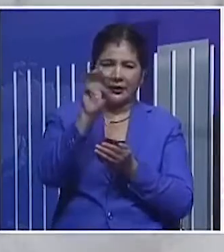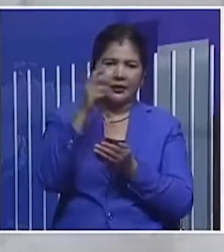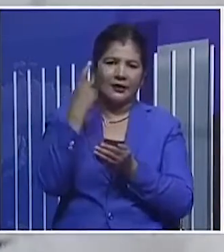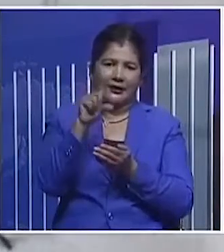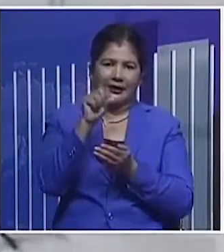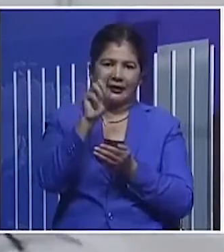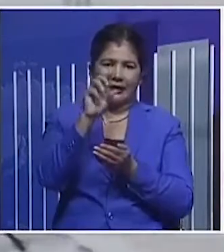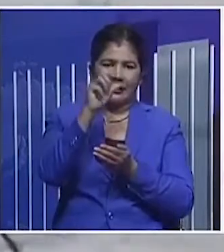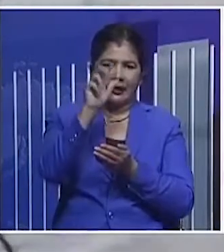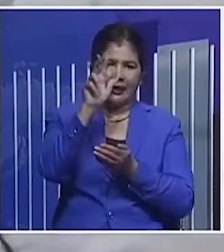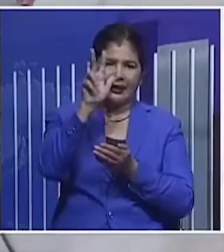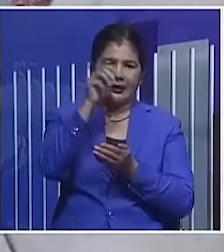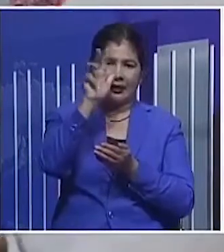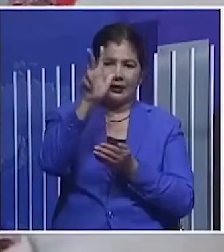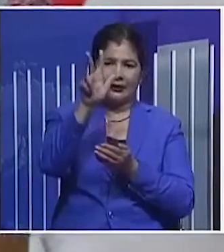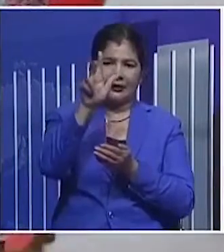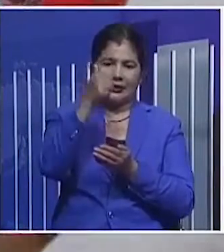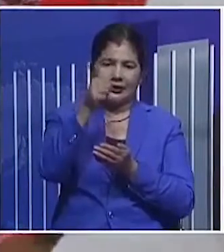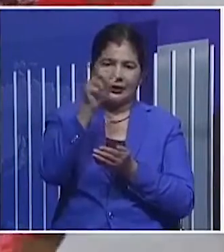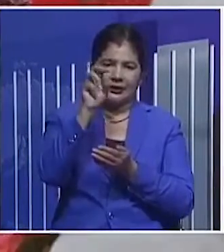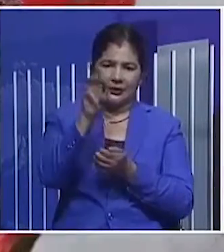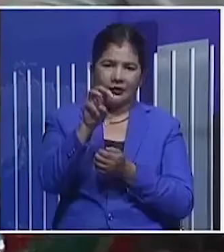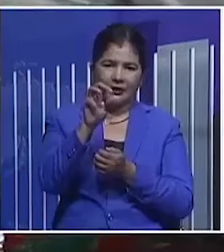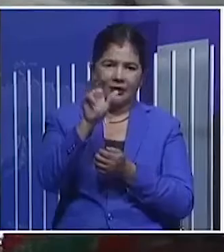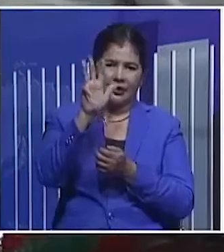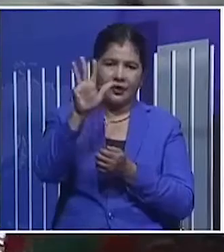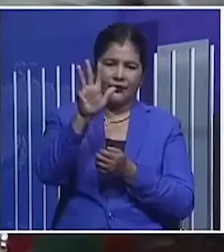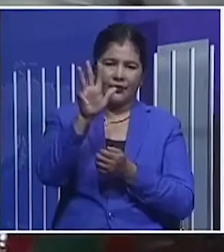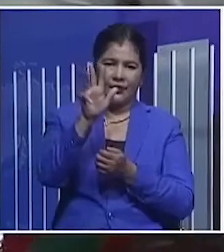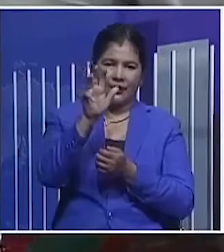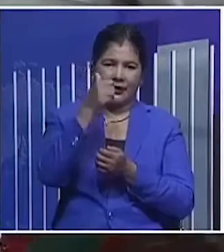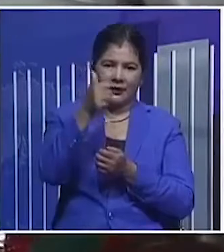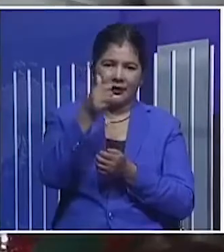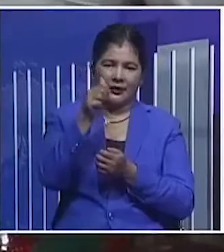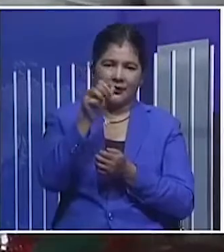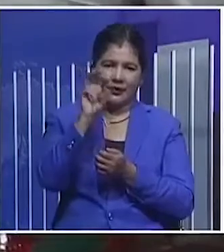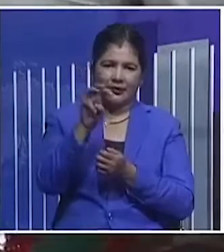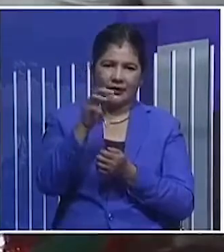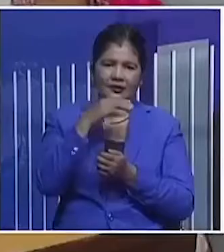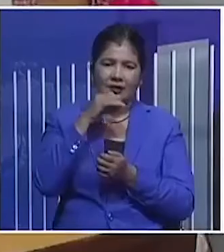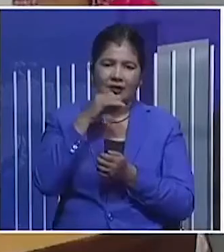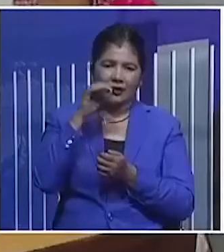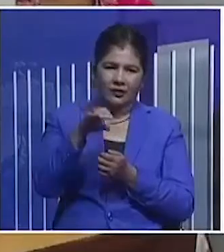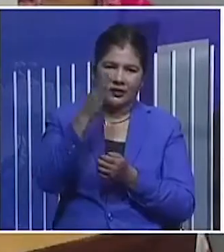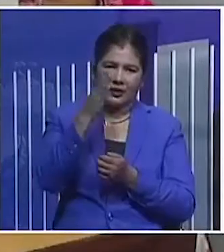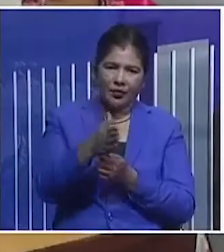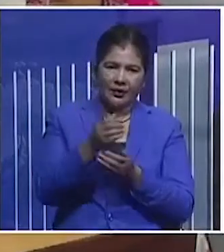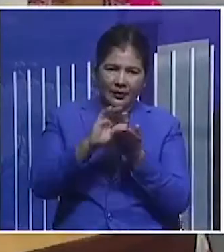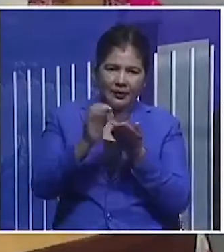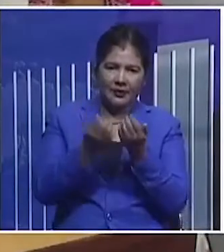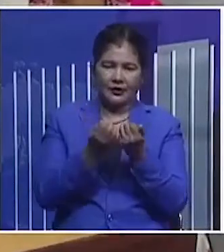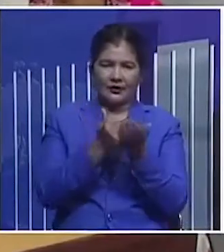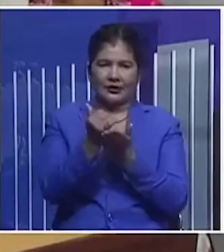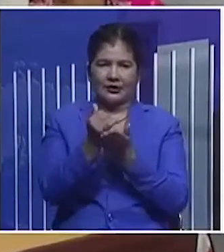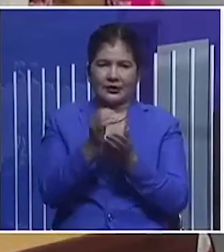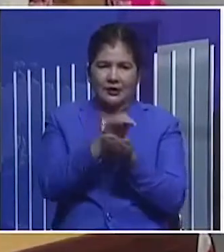13,86,110 लिटर दुध बिक्री गरेका छन्। यस्तै किसानले 96,763 किलोग्राम खसी बोका बिक्री गरेका हुन्। किसानलाई